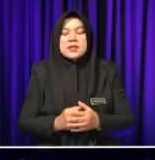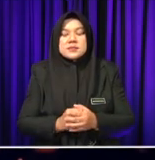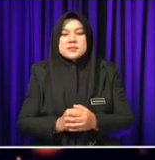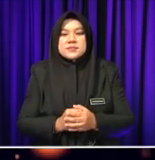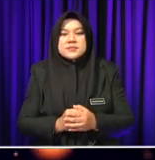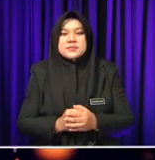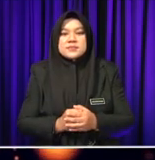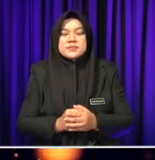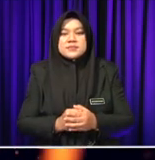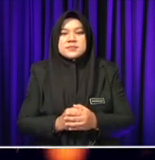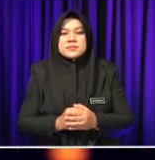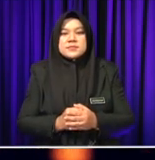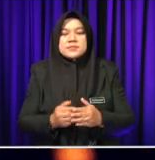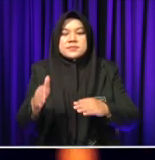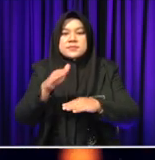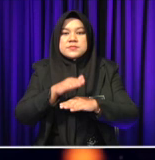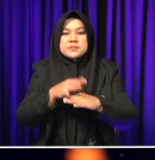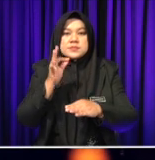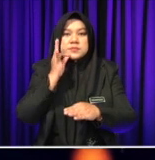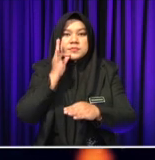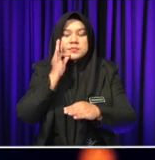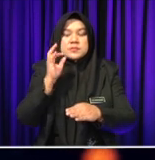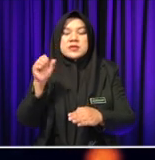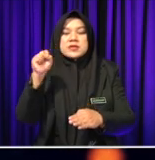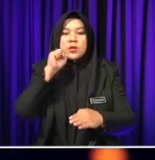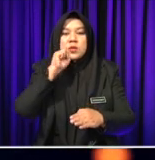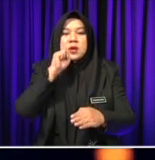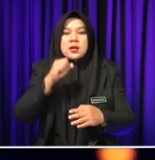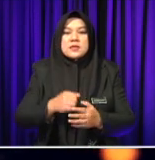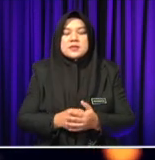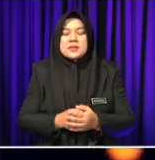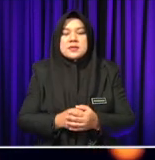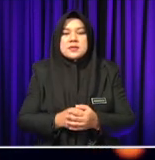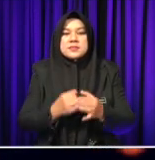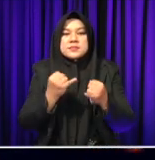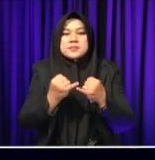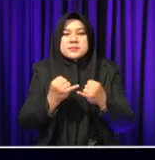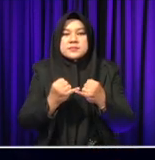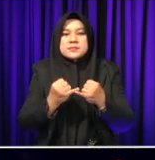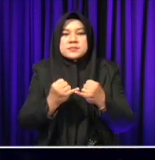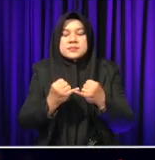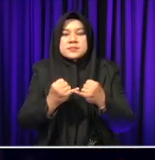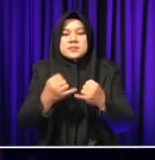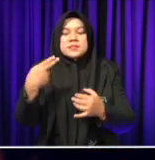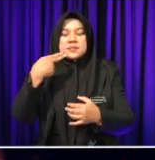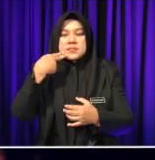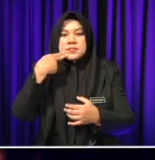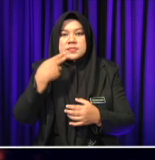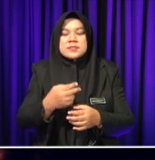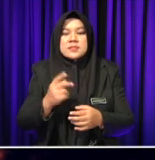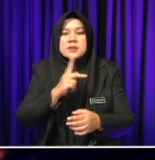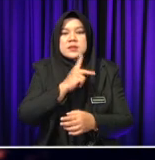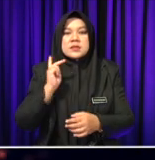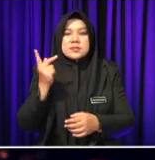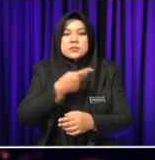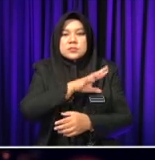Fatin di atas Fatin adalah surah dan juga yang terakhir adalah Hanita kami semua dari